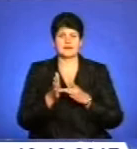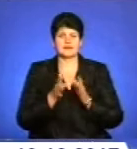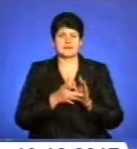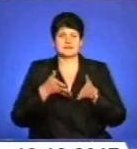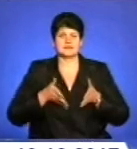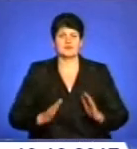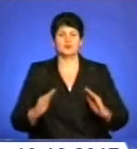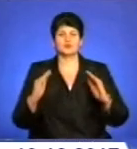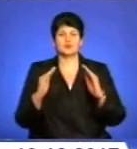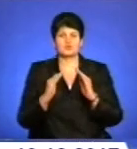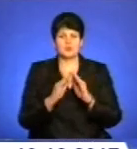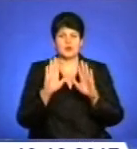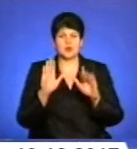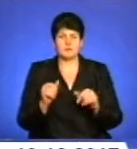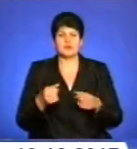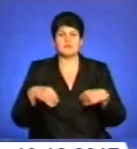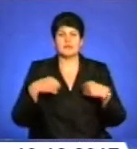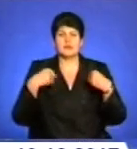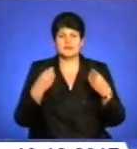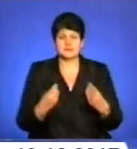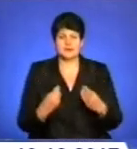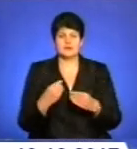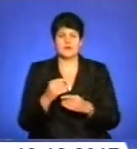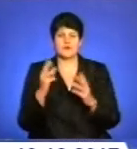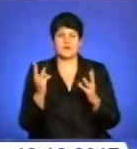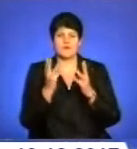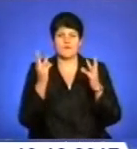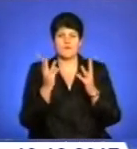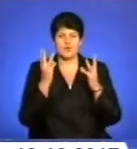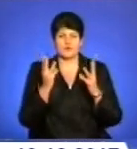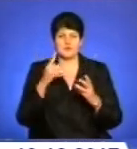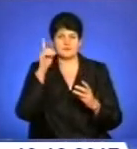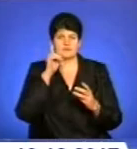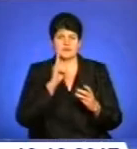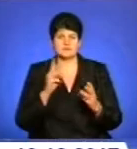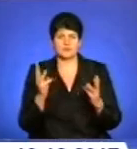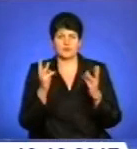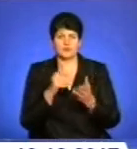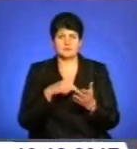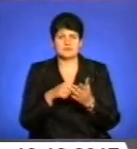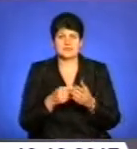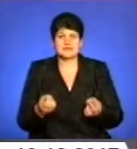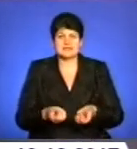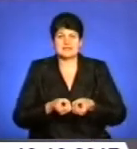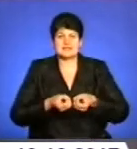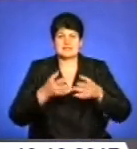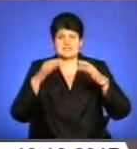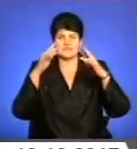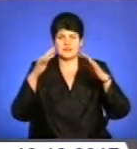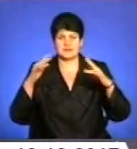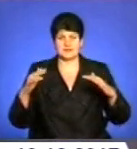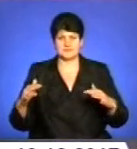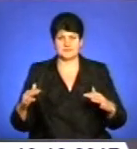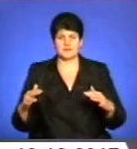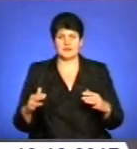передали Вифлеємський вогонь миру громаді міста і також сьогодні засвітили вогні новорічної ялинки. Сотні